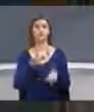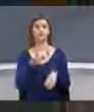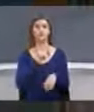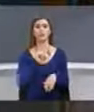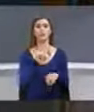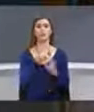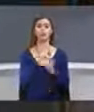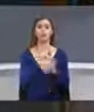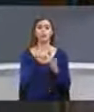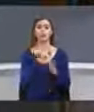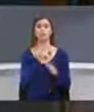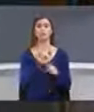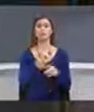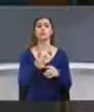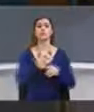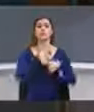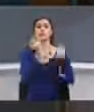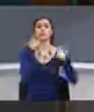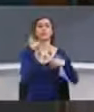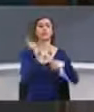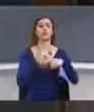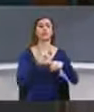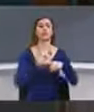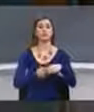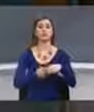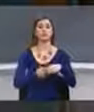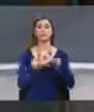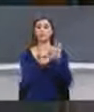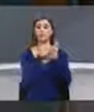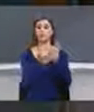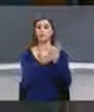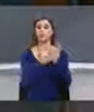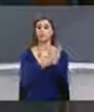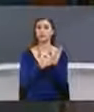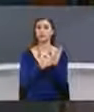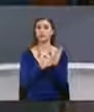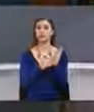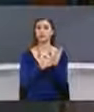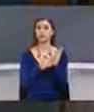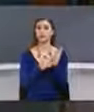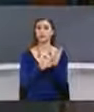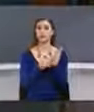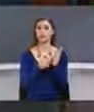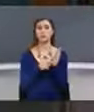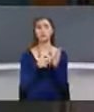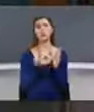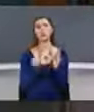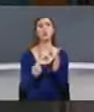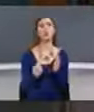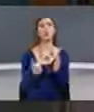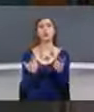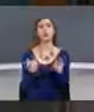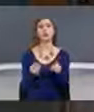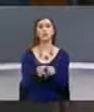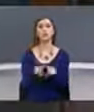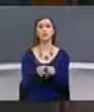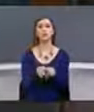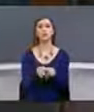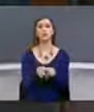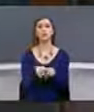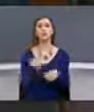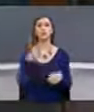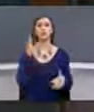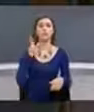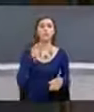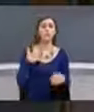flet me precizitet edhe me obligimet qarta, sakta. Kjo mund i bjen që është në